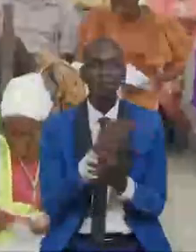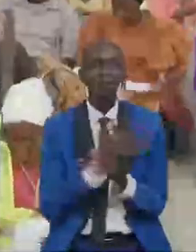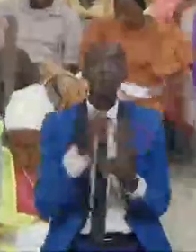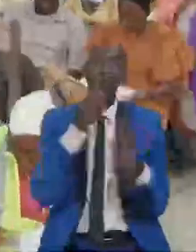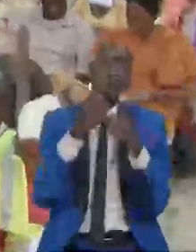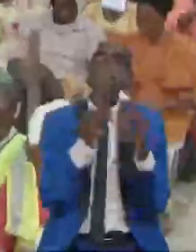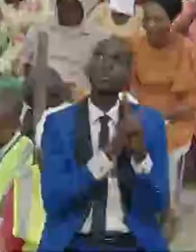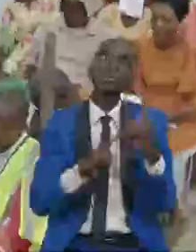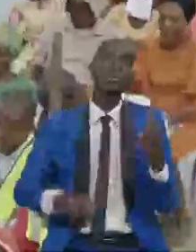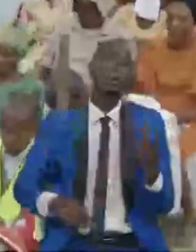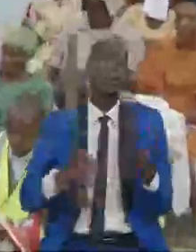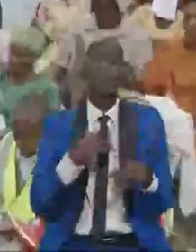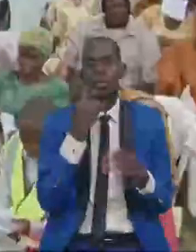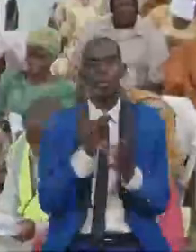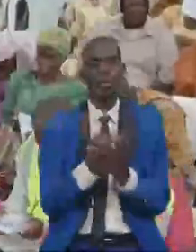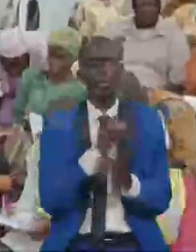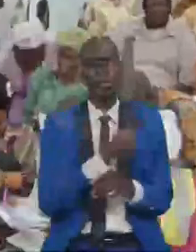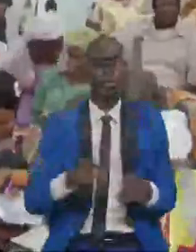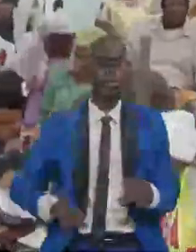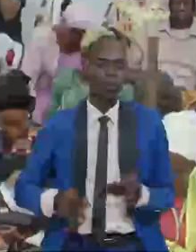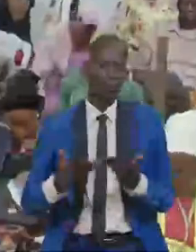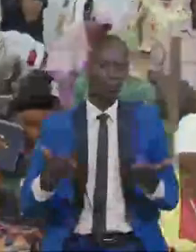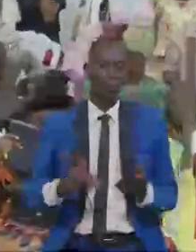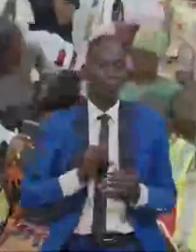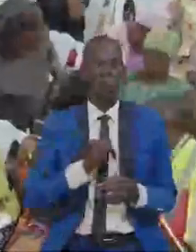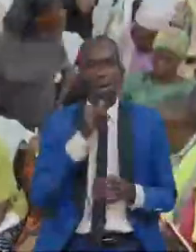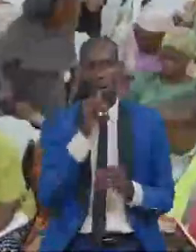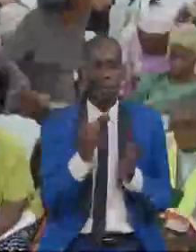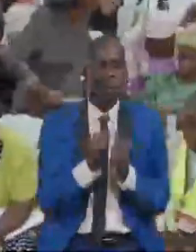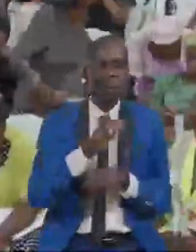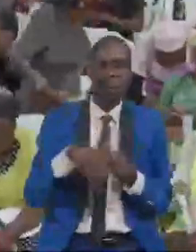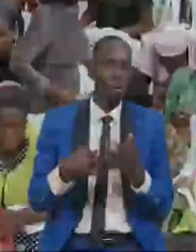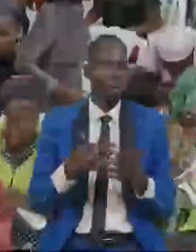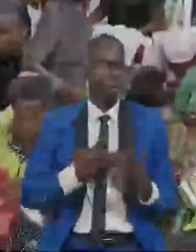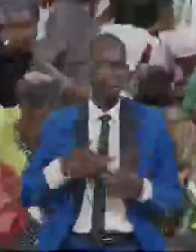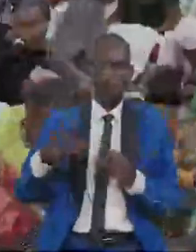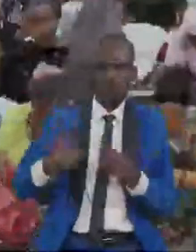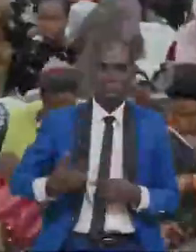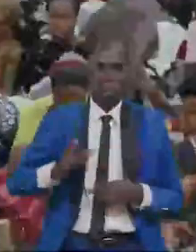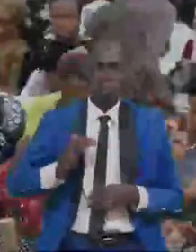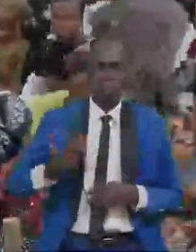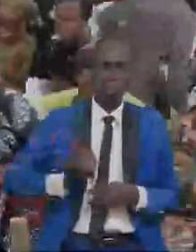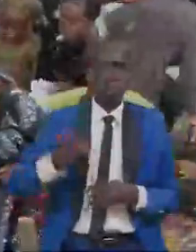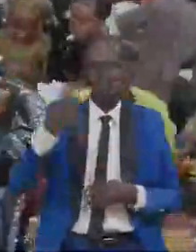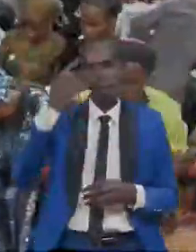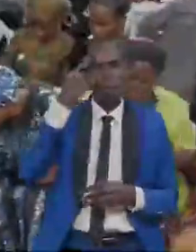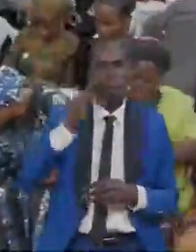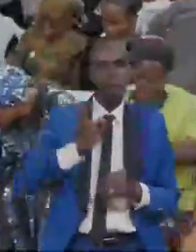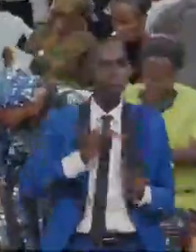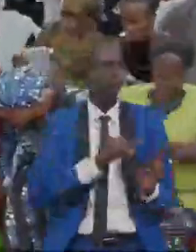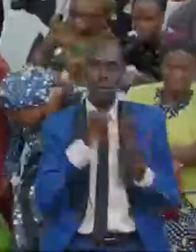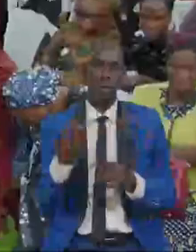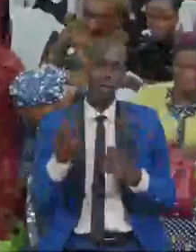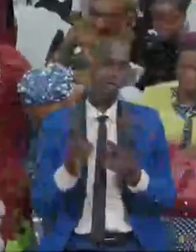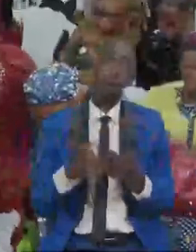et parlons à Dieu. Disons, Seigneur, me voici de tout mon cœur, de toute mon âme. Toute ma pensée, je viens à